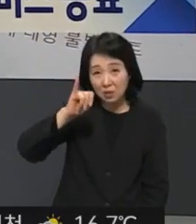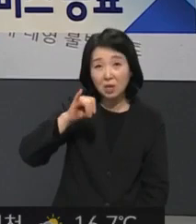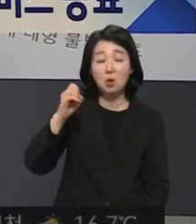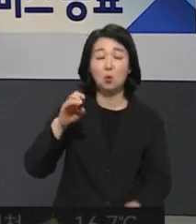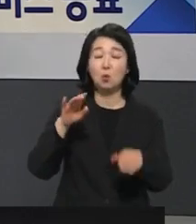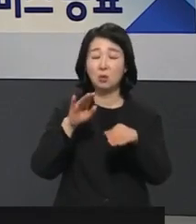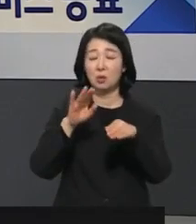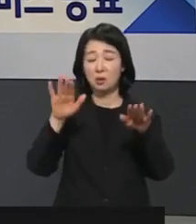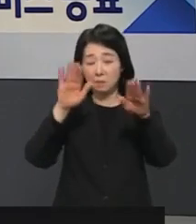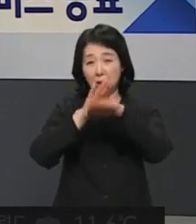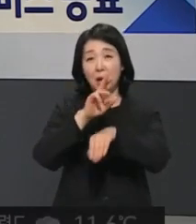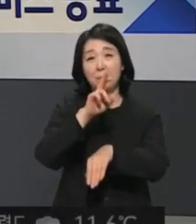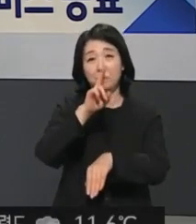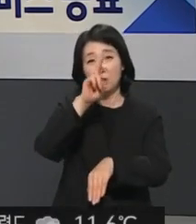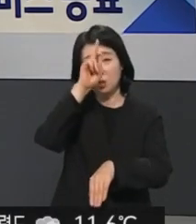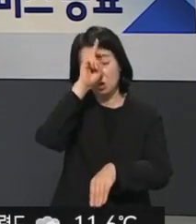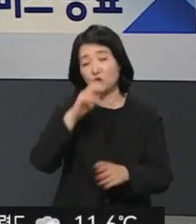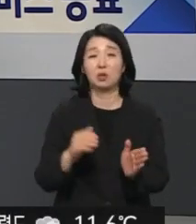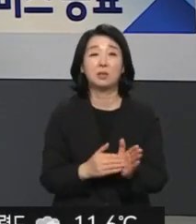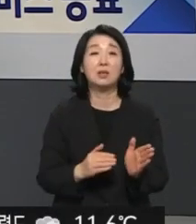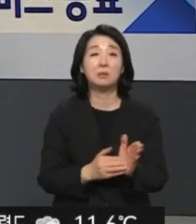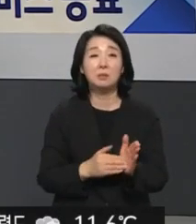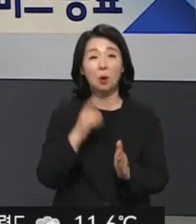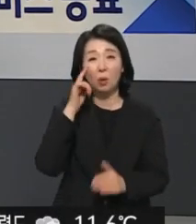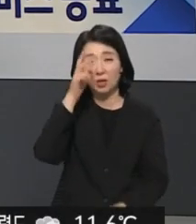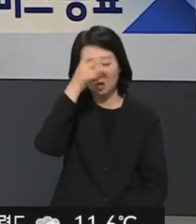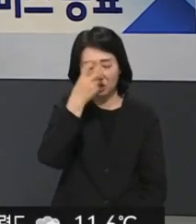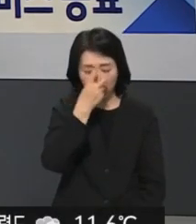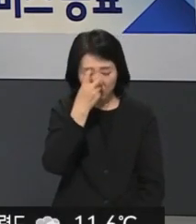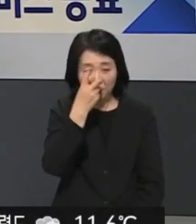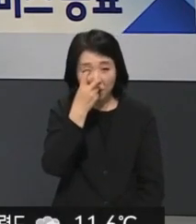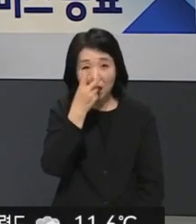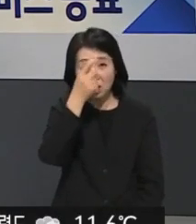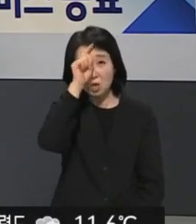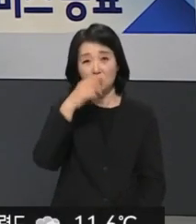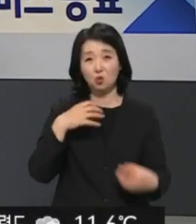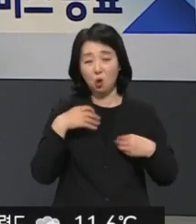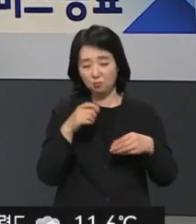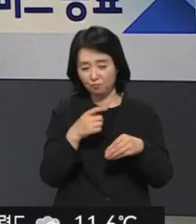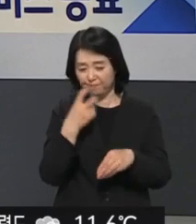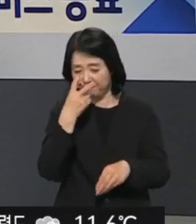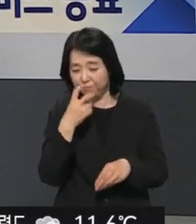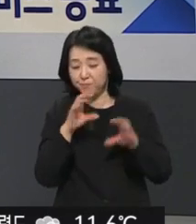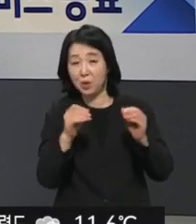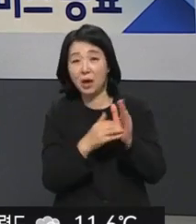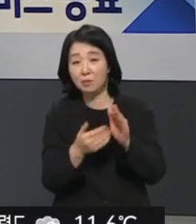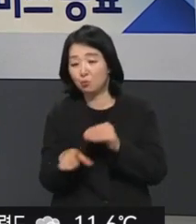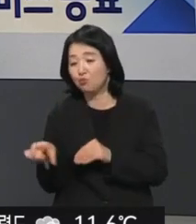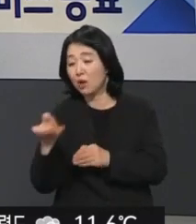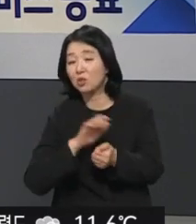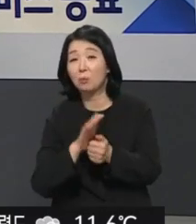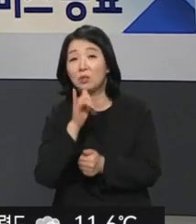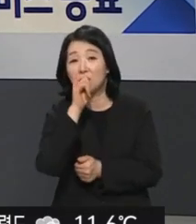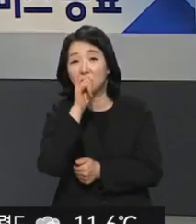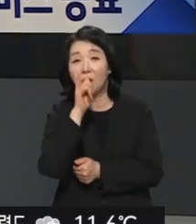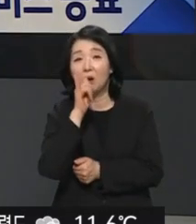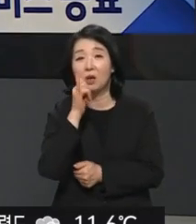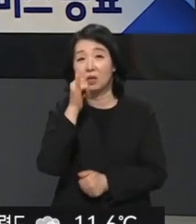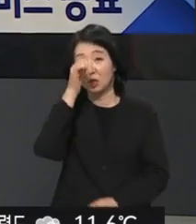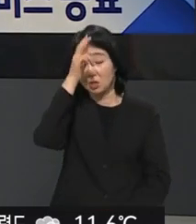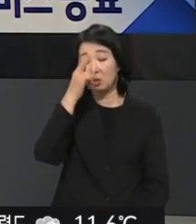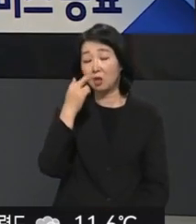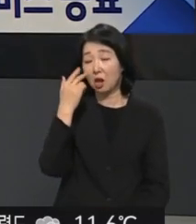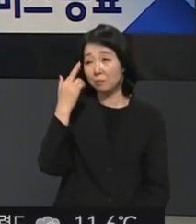이 경찰의 집중 수사와 정부의 접속 경로 차단에도 우회 서비스를 이어왔는데요. 경찰이 미국 인터폴과의